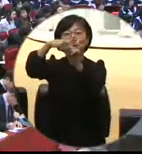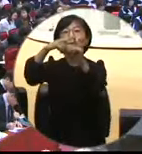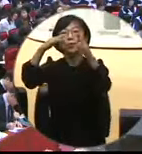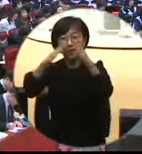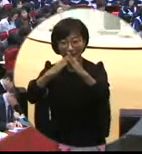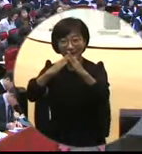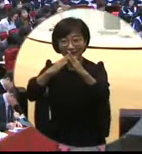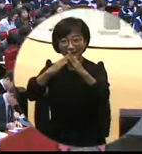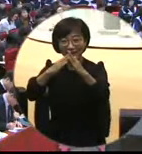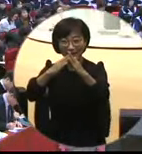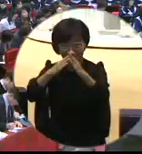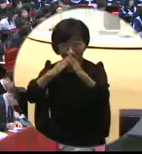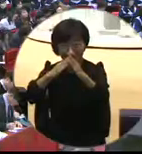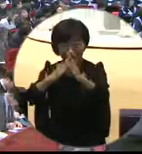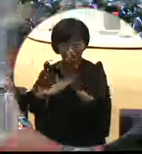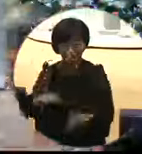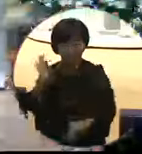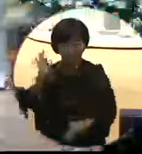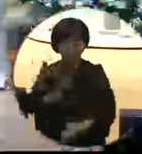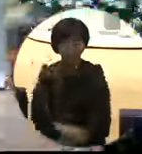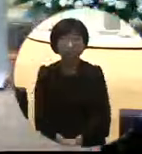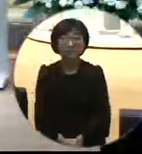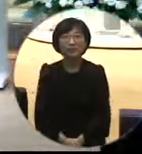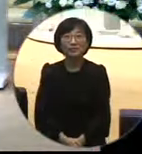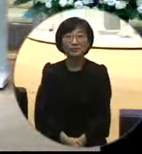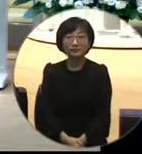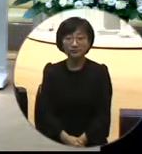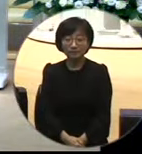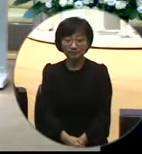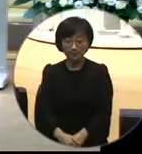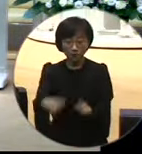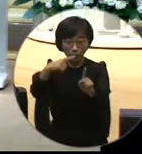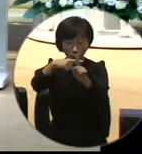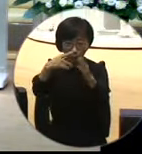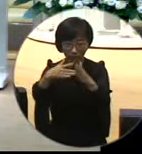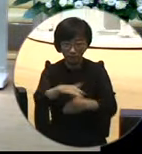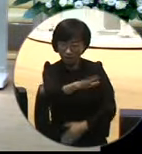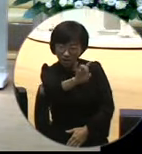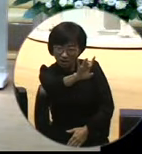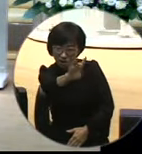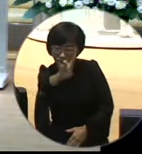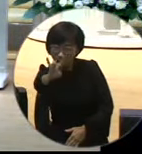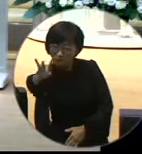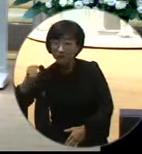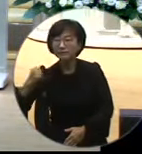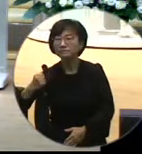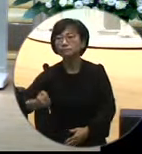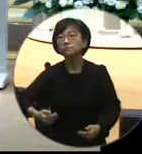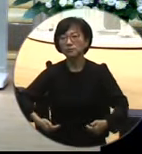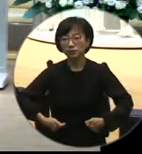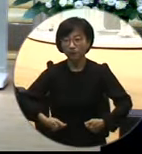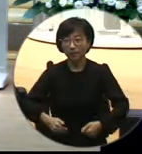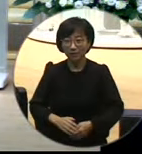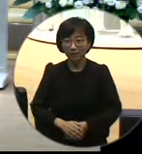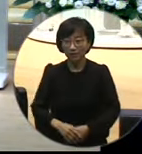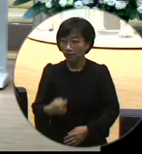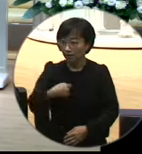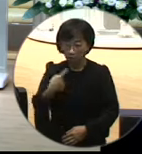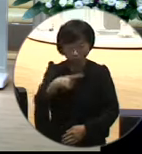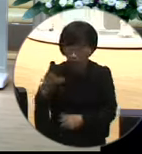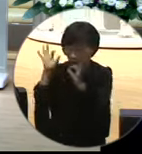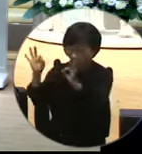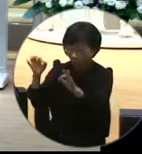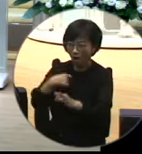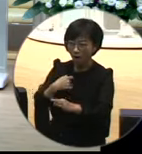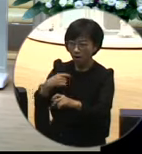교회가 매력이 있어야 돼. 영적인 매력이. 교회가 힘이 있어야 돼. 교회를 보면서 교회 나가고 싶은 마음이